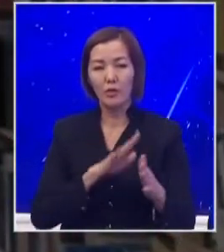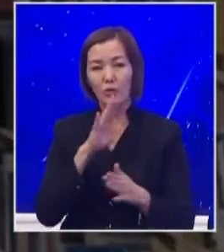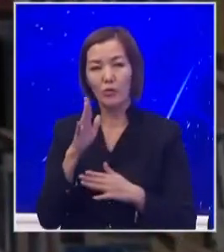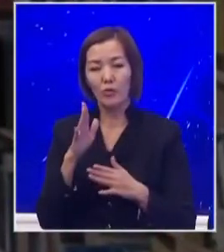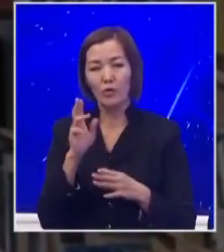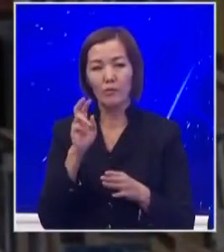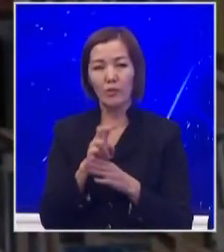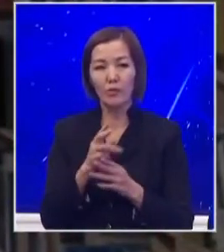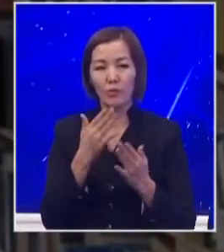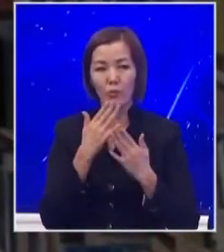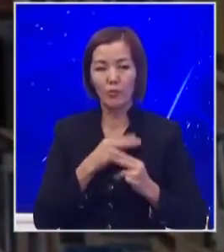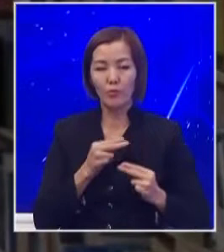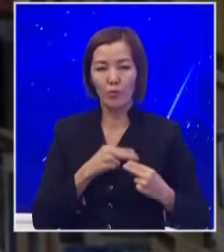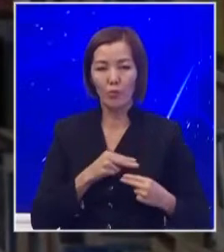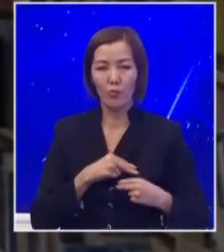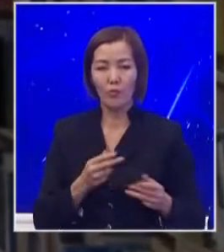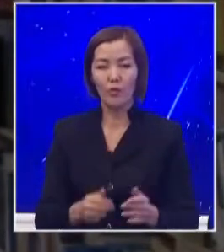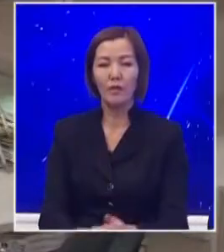удовольствием прихожу на свою любимую работу.